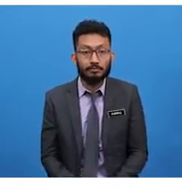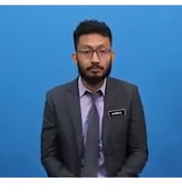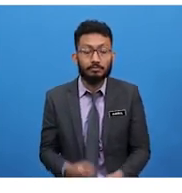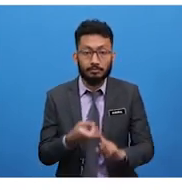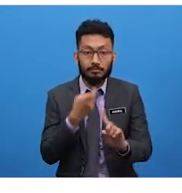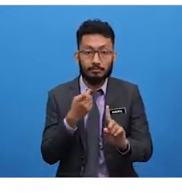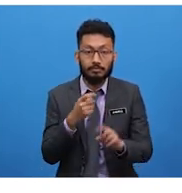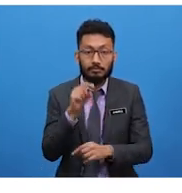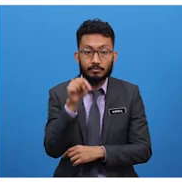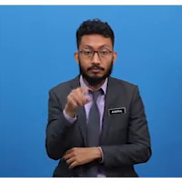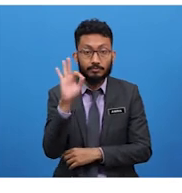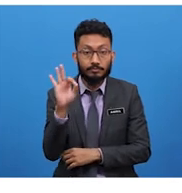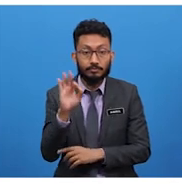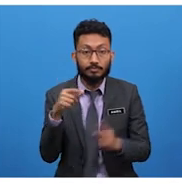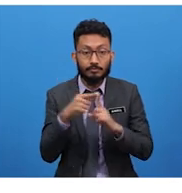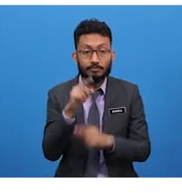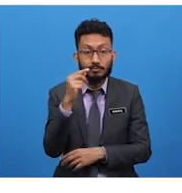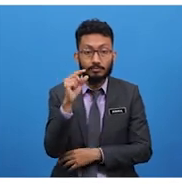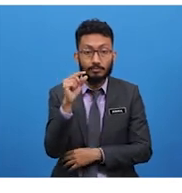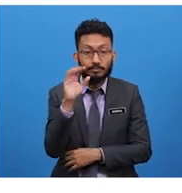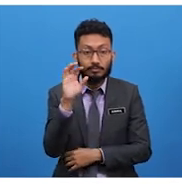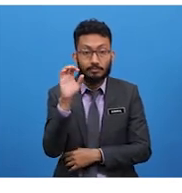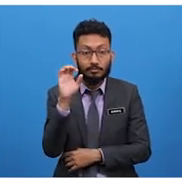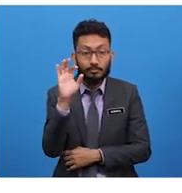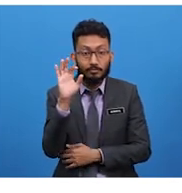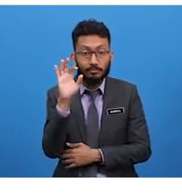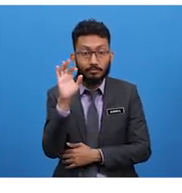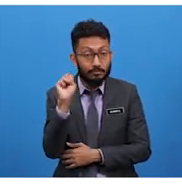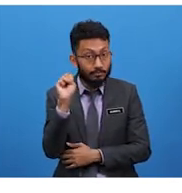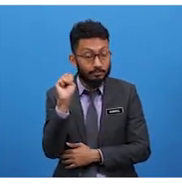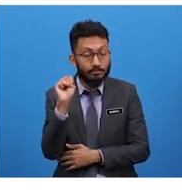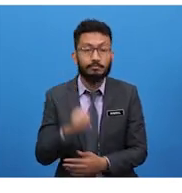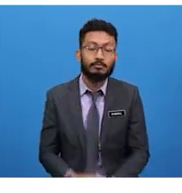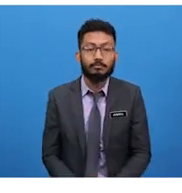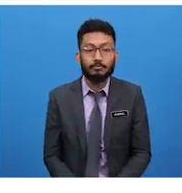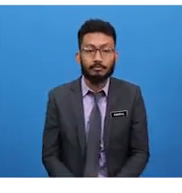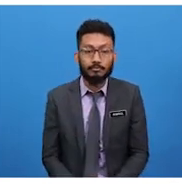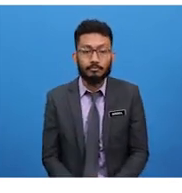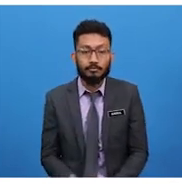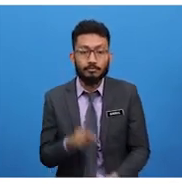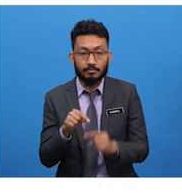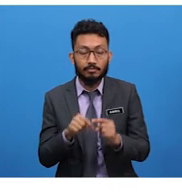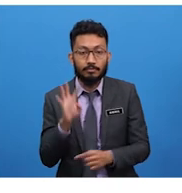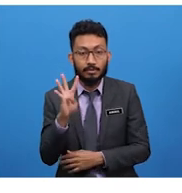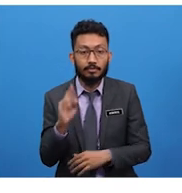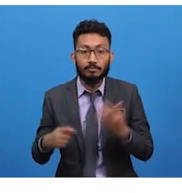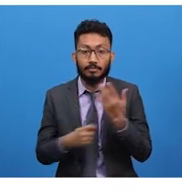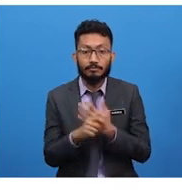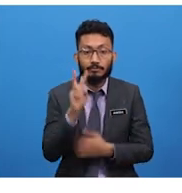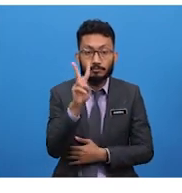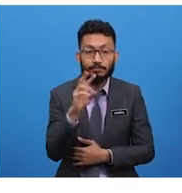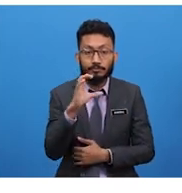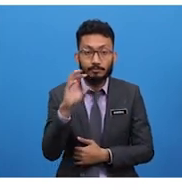Dari titik F ke titik H, gunakan formula ukuran keliling dada bahagi 4 tambah